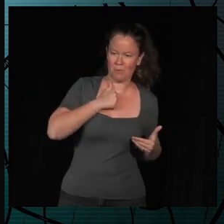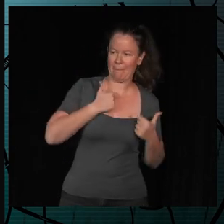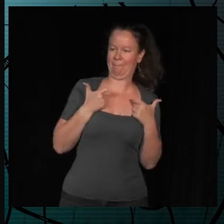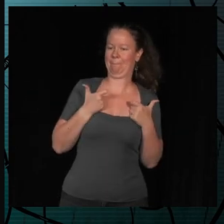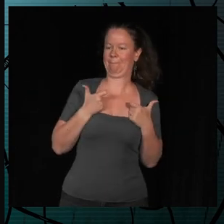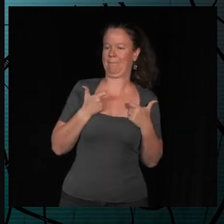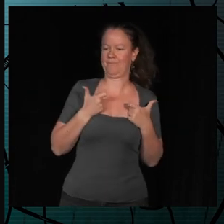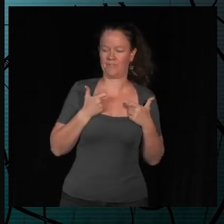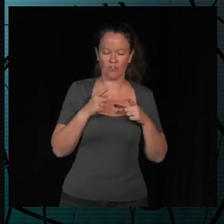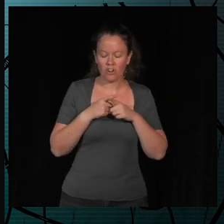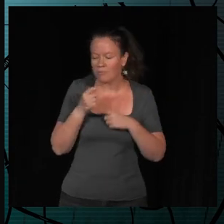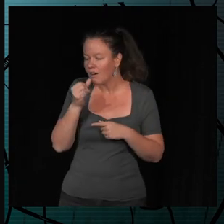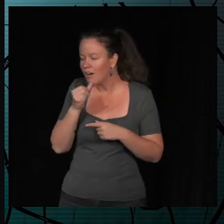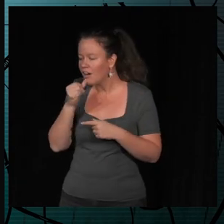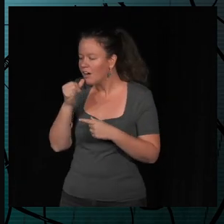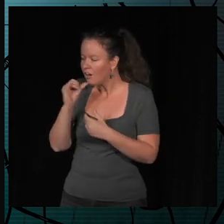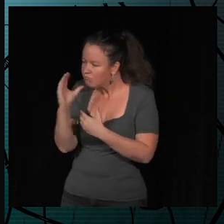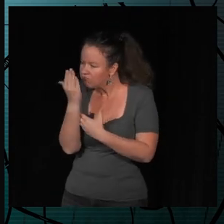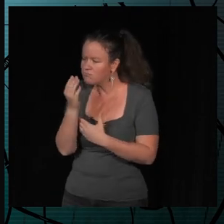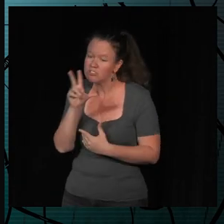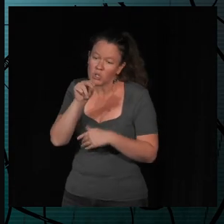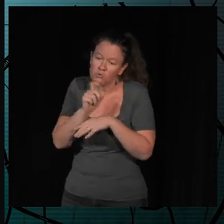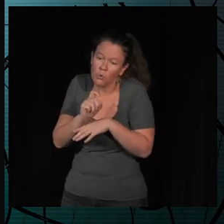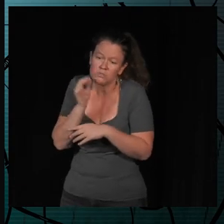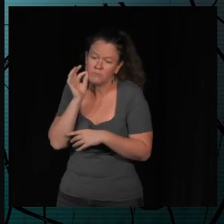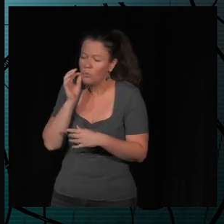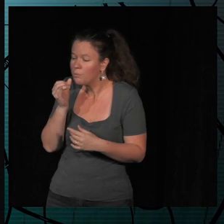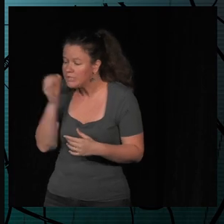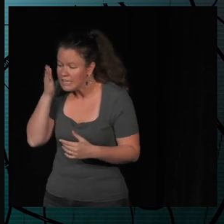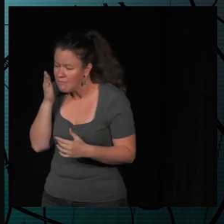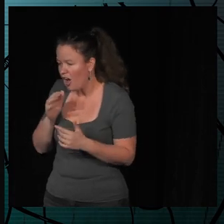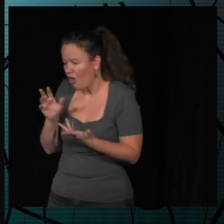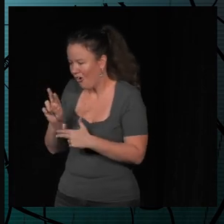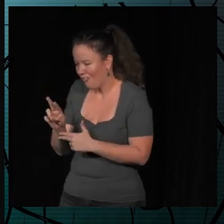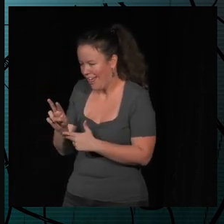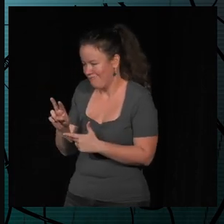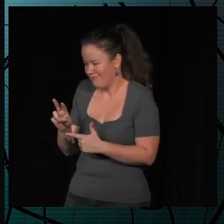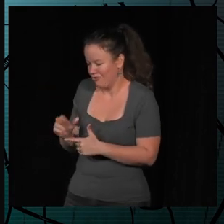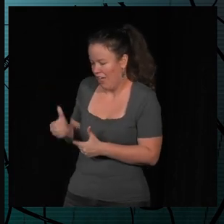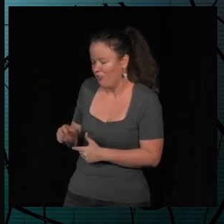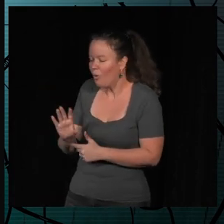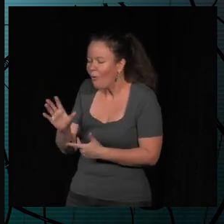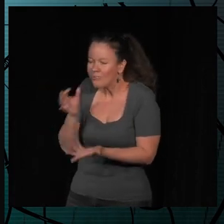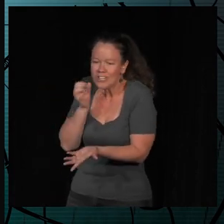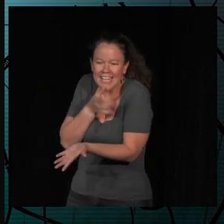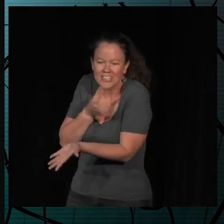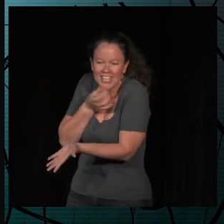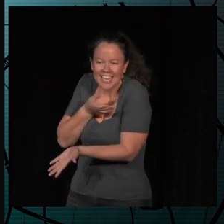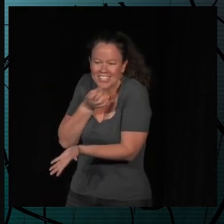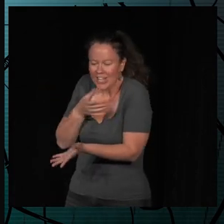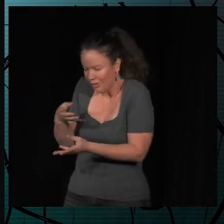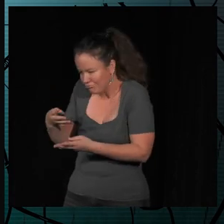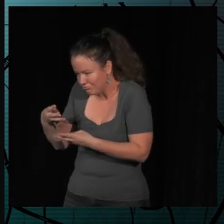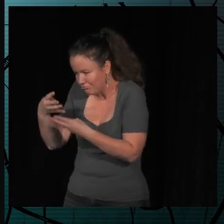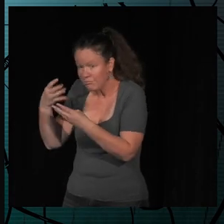après tout c'est que 30 secondes d'un petit panda qui fait de laalluge et on vair beaucoup de mal à se dire bon bah je l'arrête euh si par contre elle se